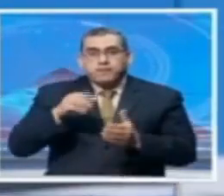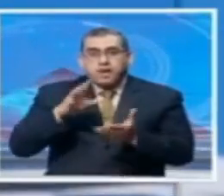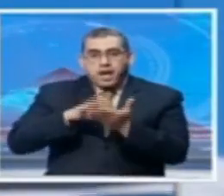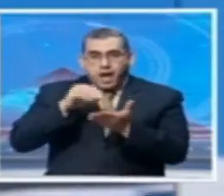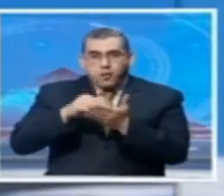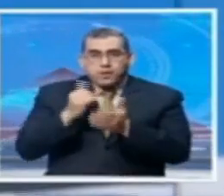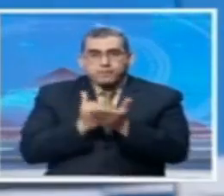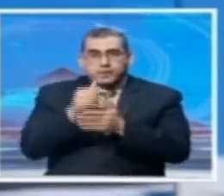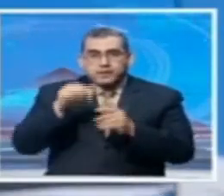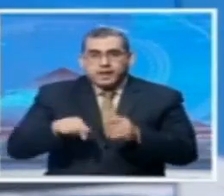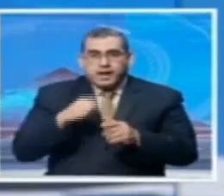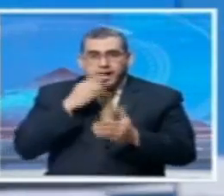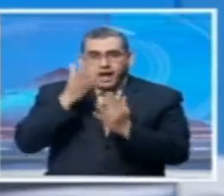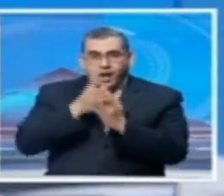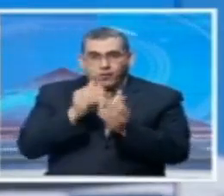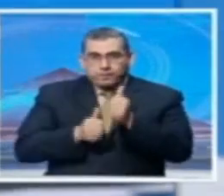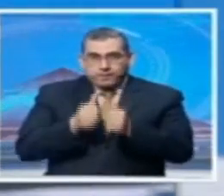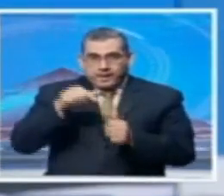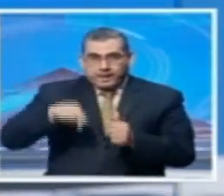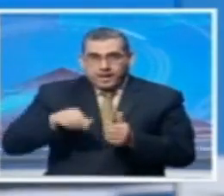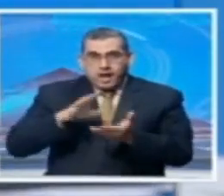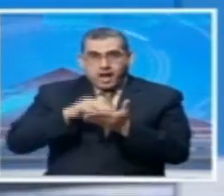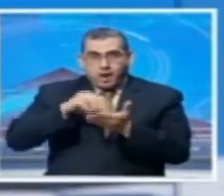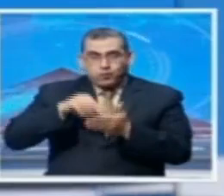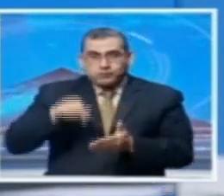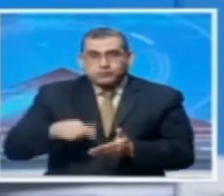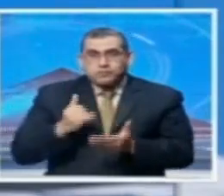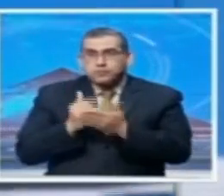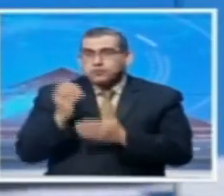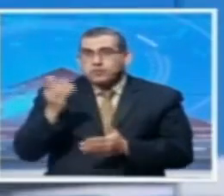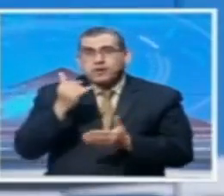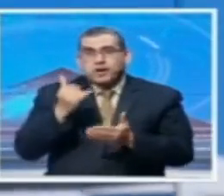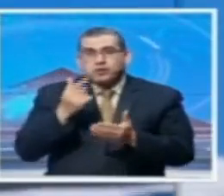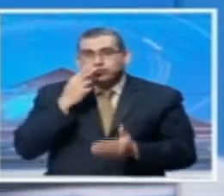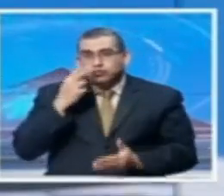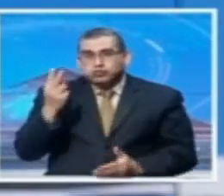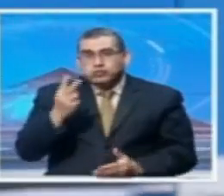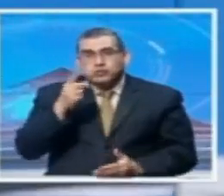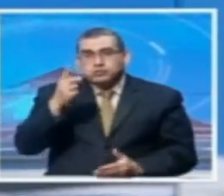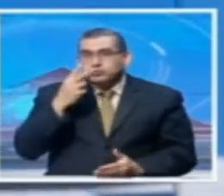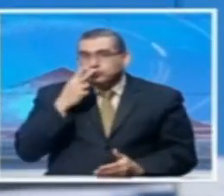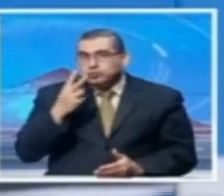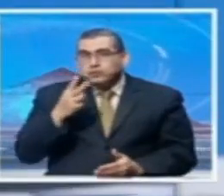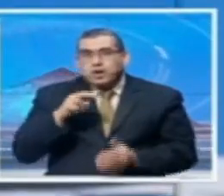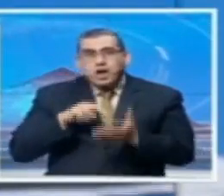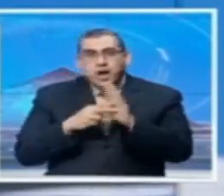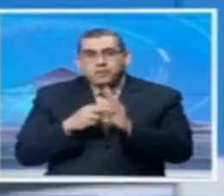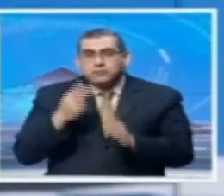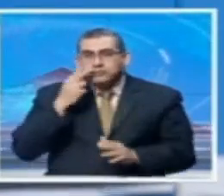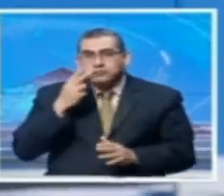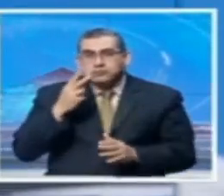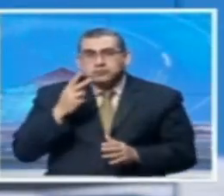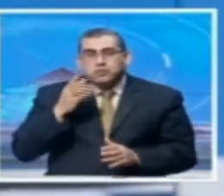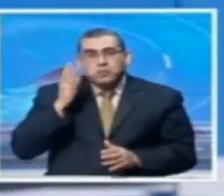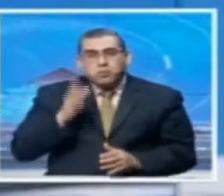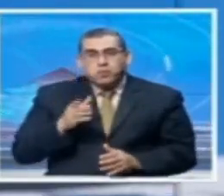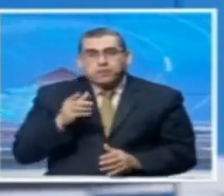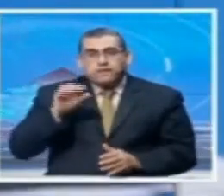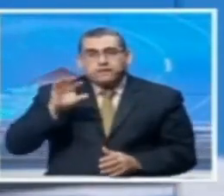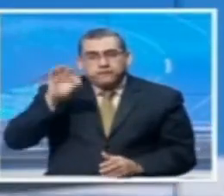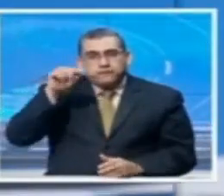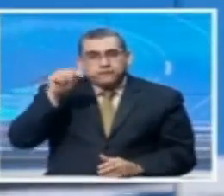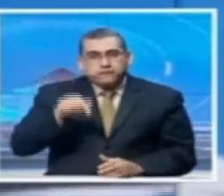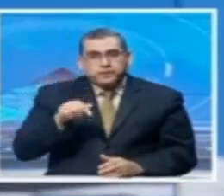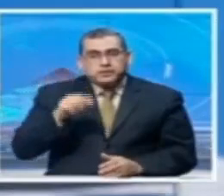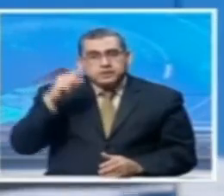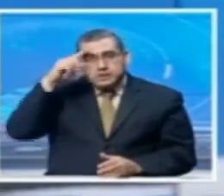من امتحانات الفصل الدراسي الأول في المدارس، وهل لاحظت او شابت او كان اي يعني هناك